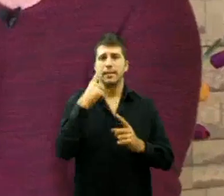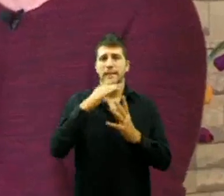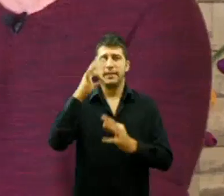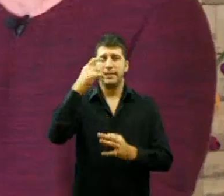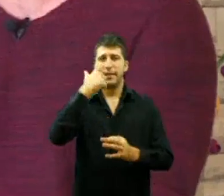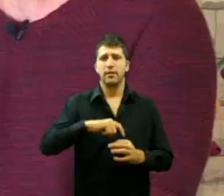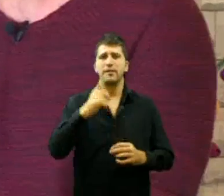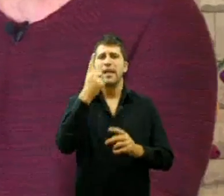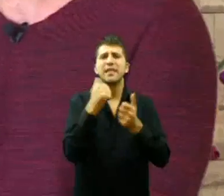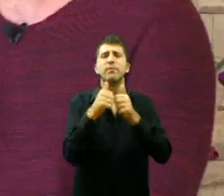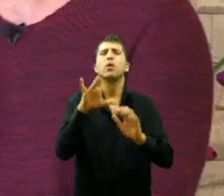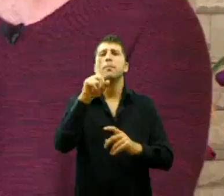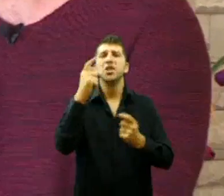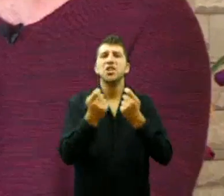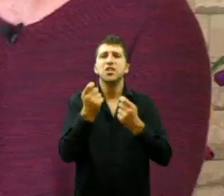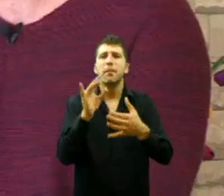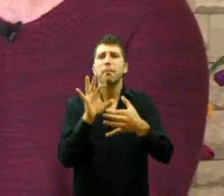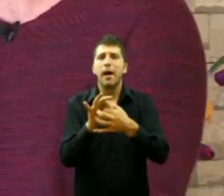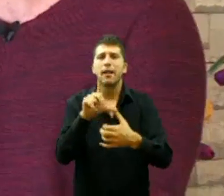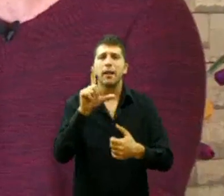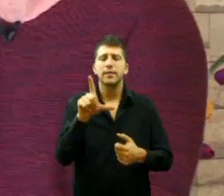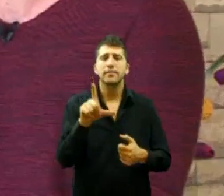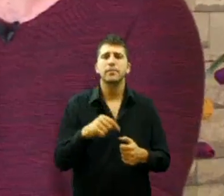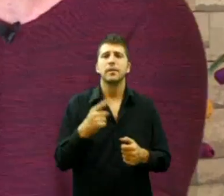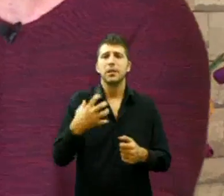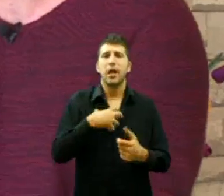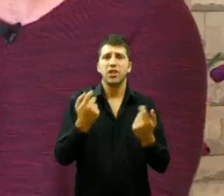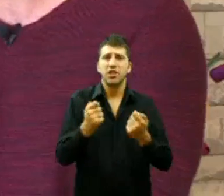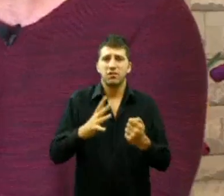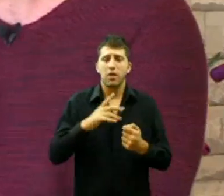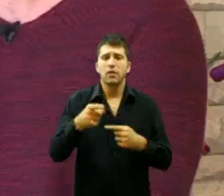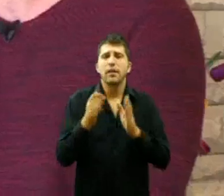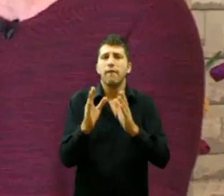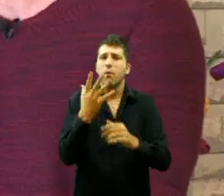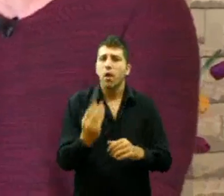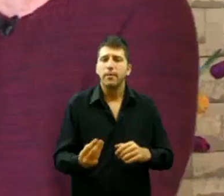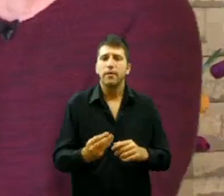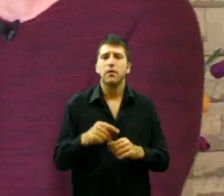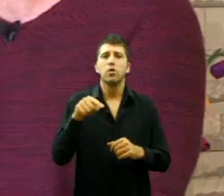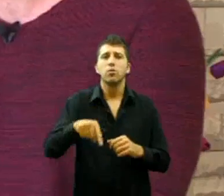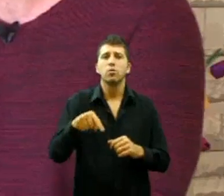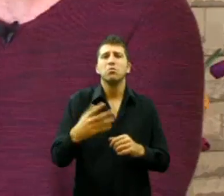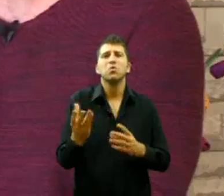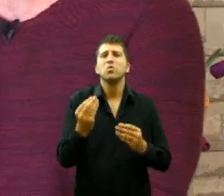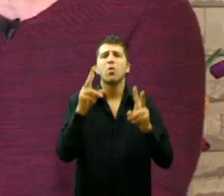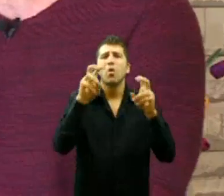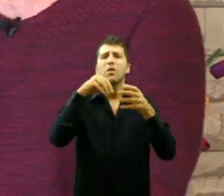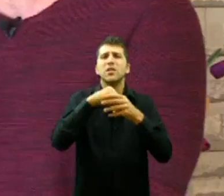işe girip çalışabilir. Ne bileyim, yani kendi bir işi varsa onu devam ettirebilir. Bunun üzerine çok şey söylenebilir